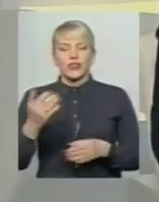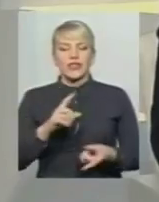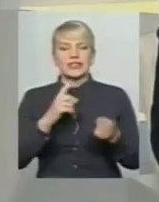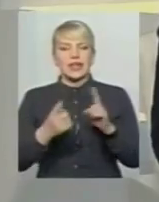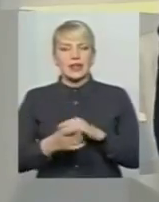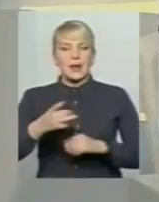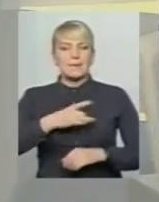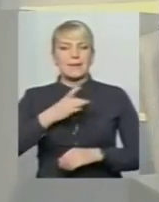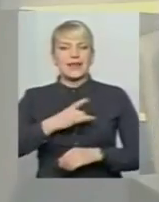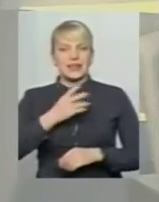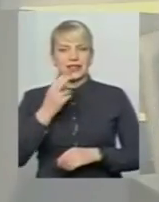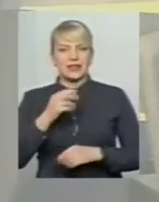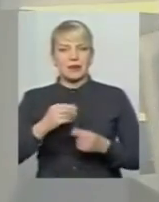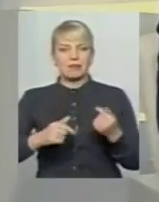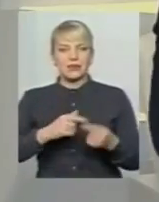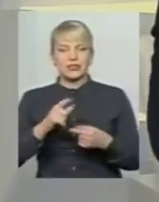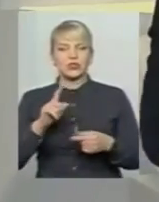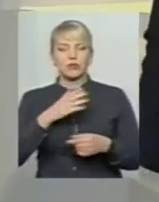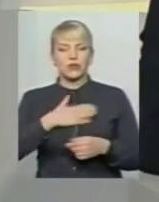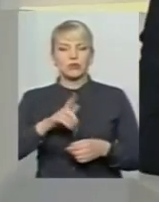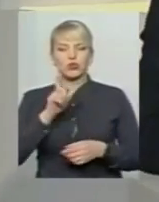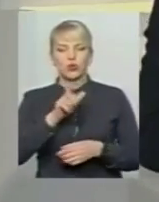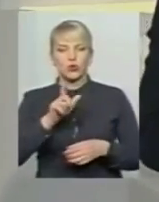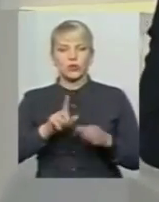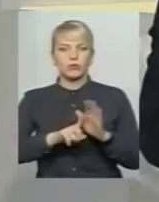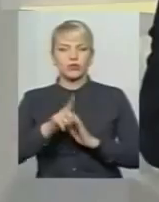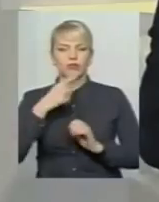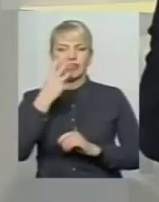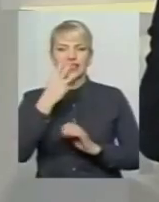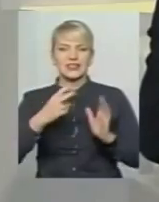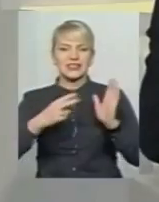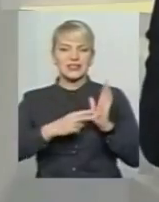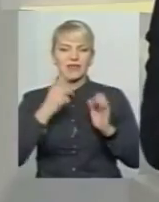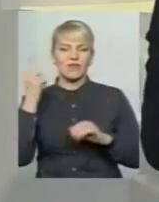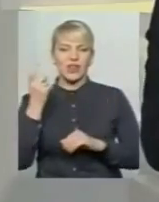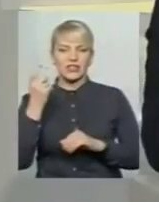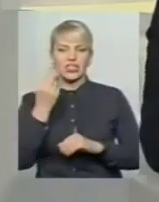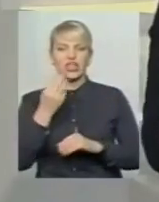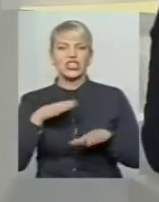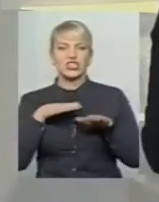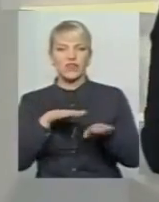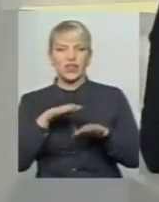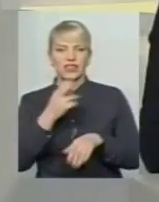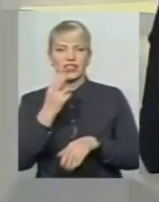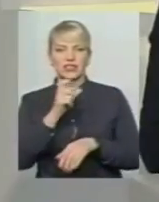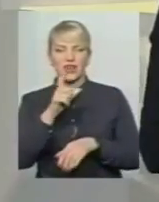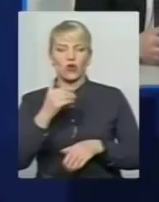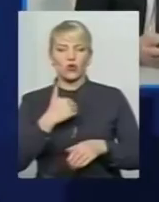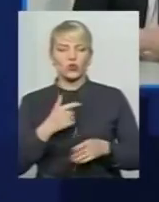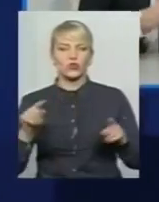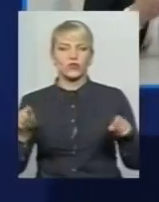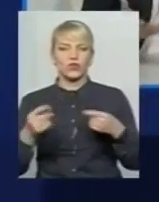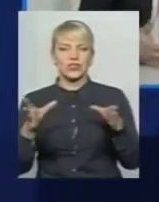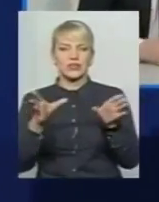Що приємно, власне, що люди заговорили про те, що 37 власників наразі швейних цехів хочуть створити спільну